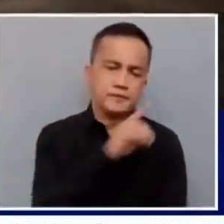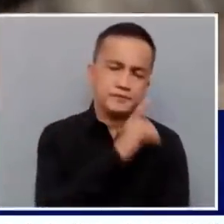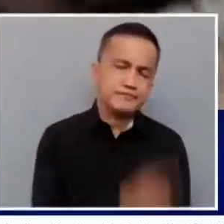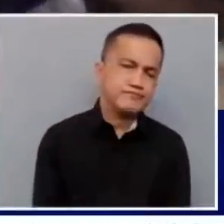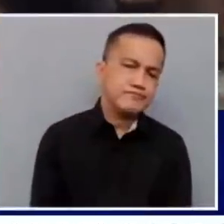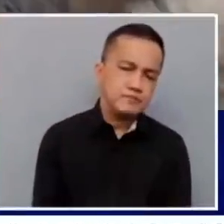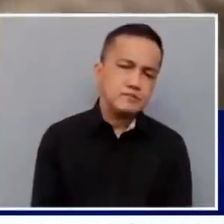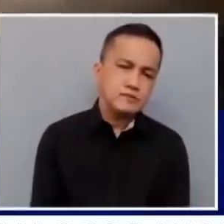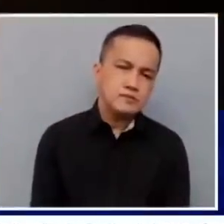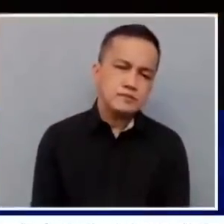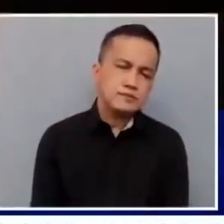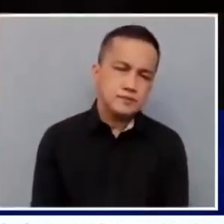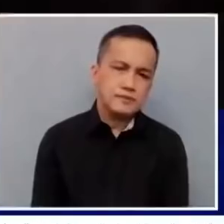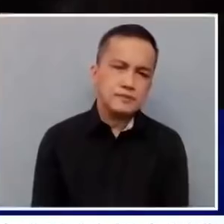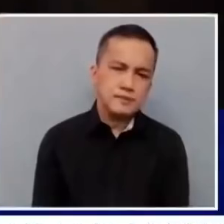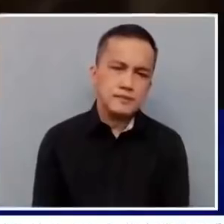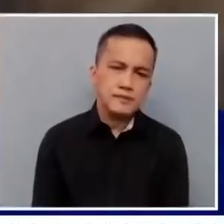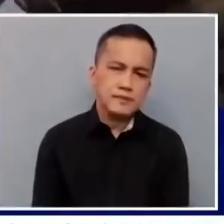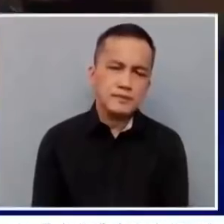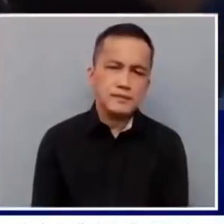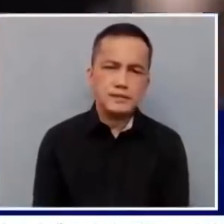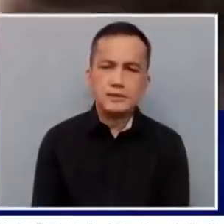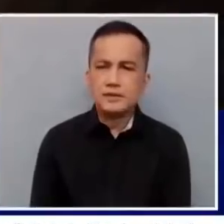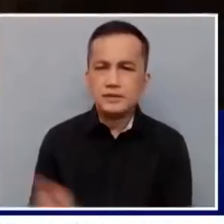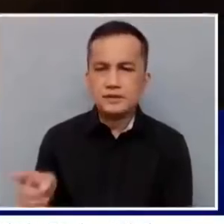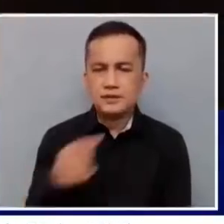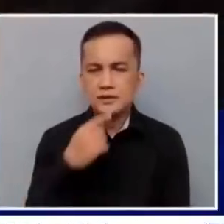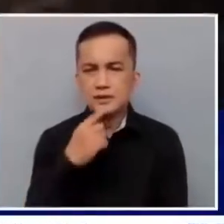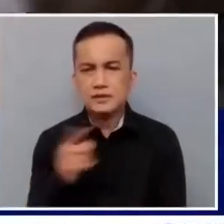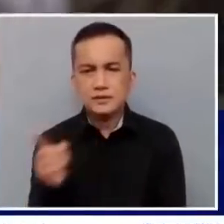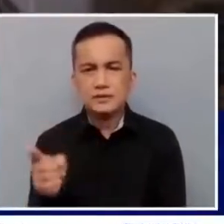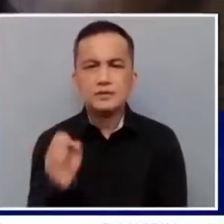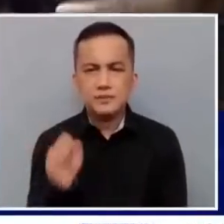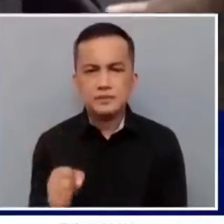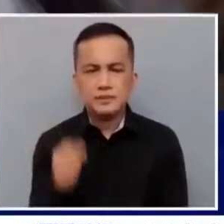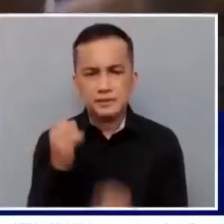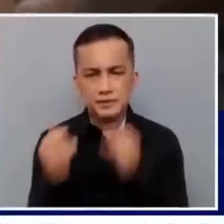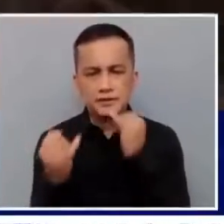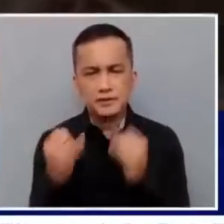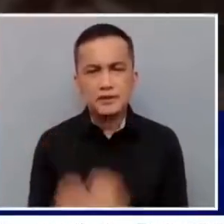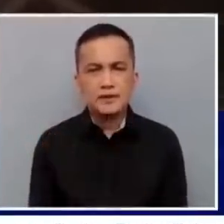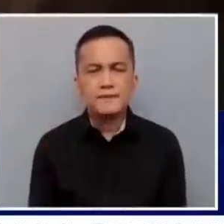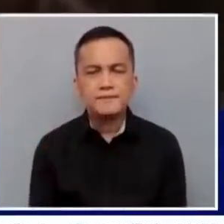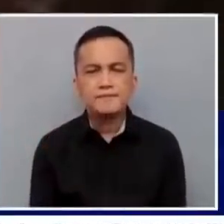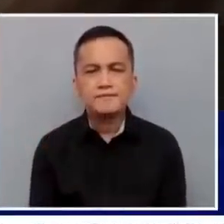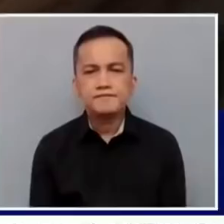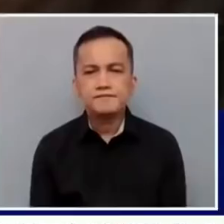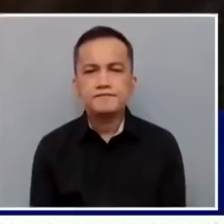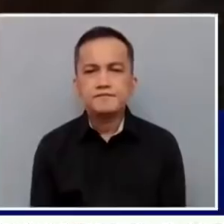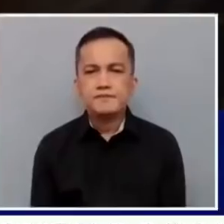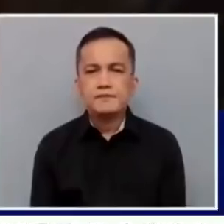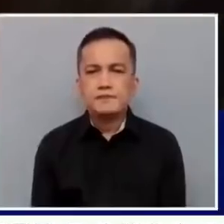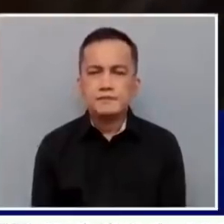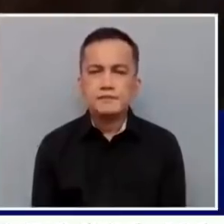So at least nagpasabi na siya na magpapa-interview siya. Nagpasabi? Oo.